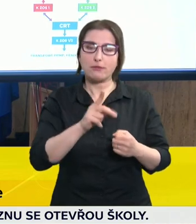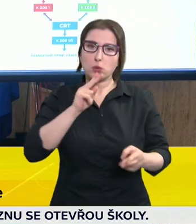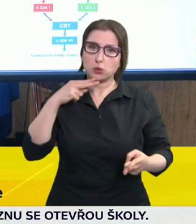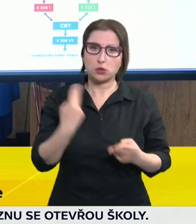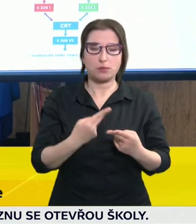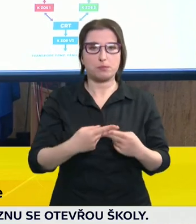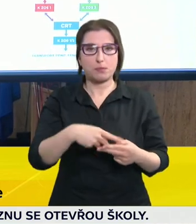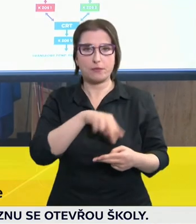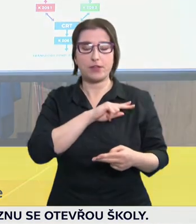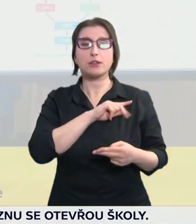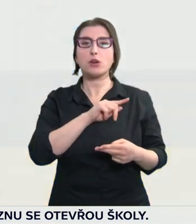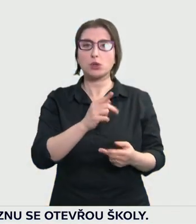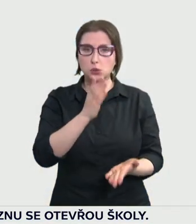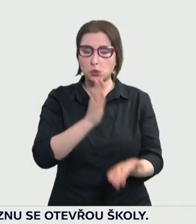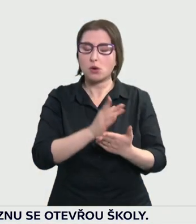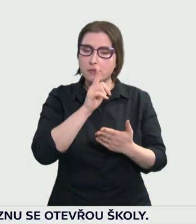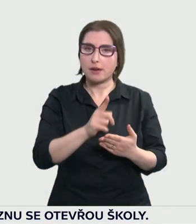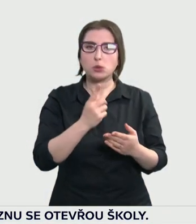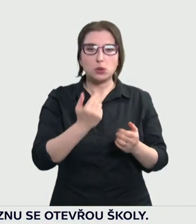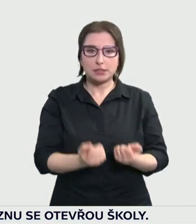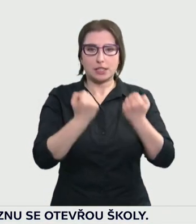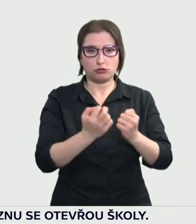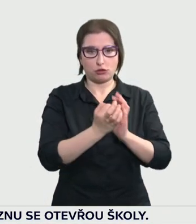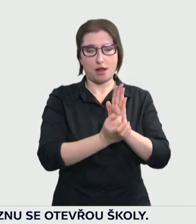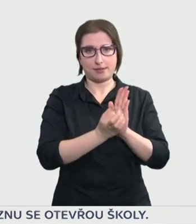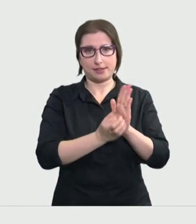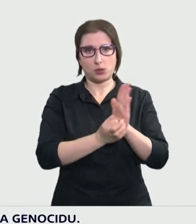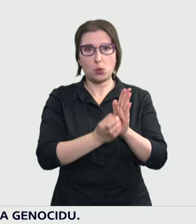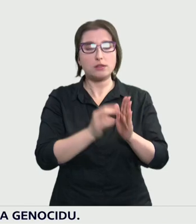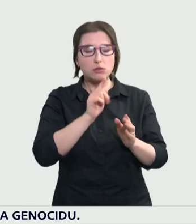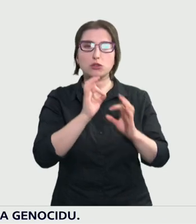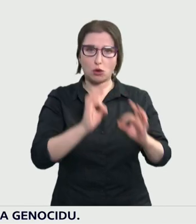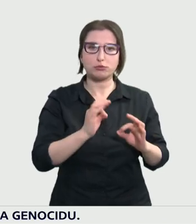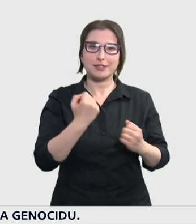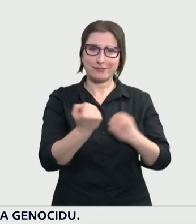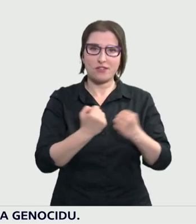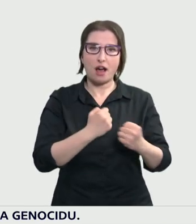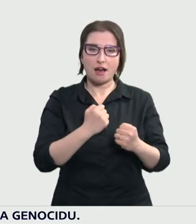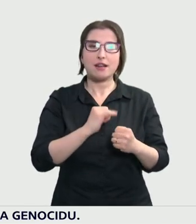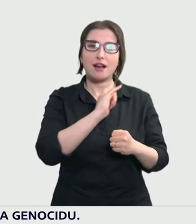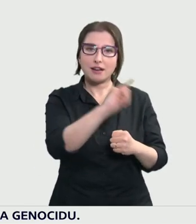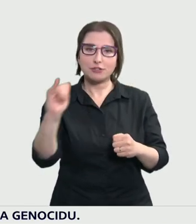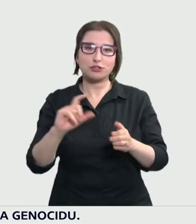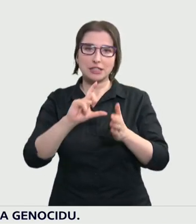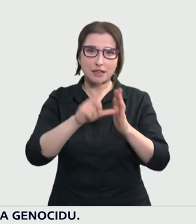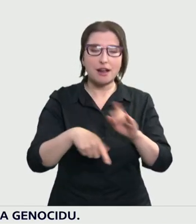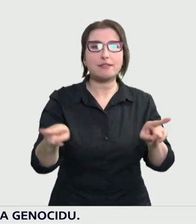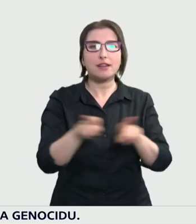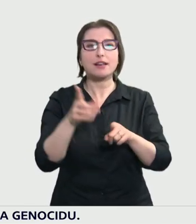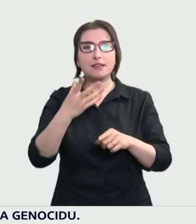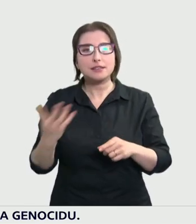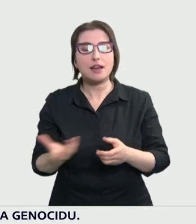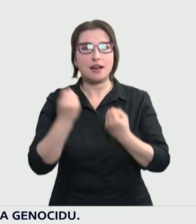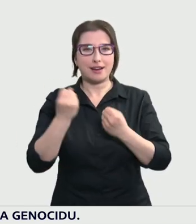ta obtížná situace, kterou velmi dobře zvládají a všem složkám IZS, které se na